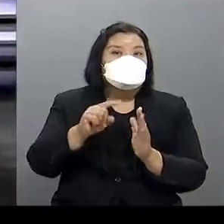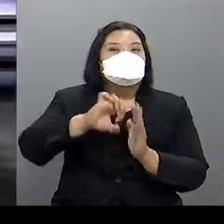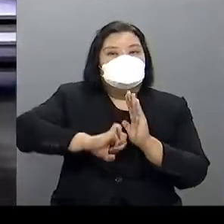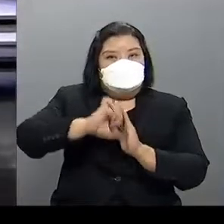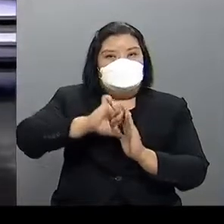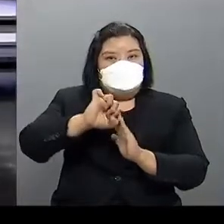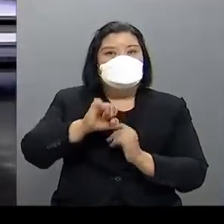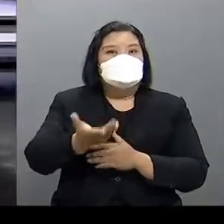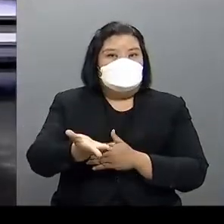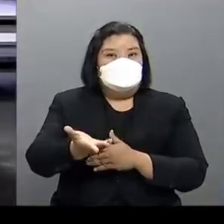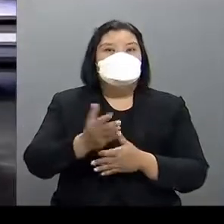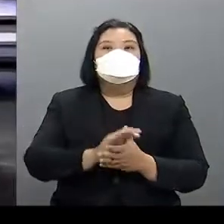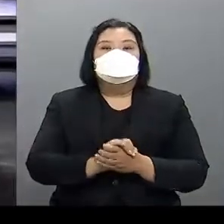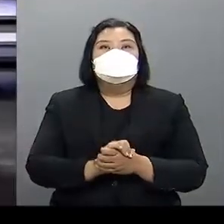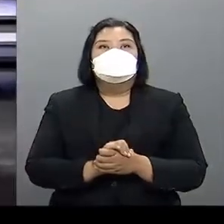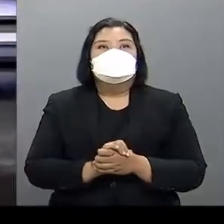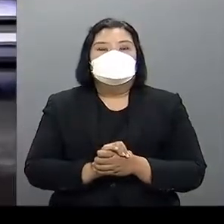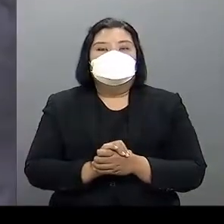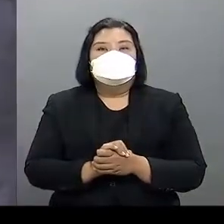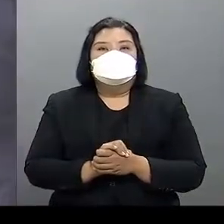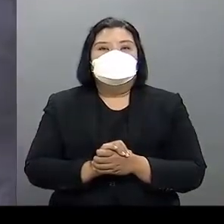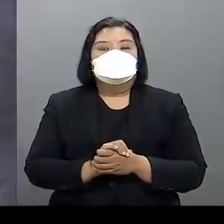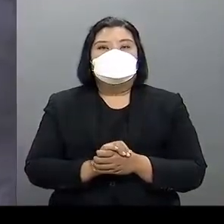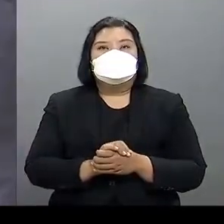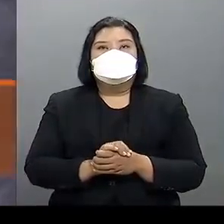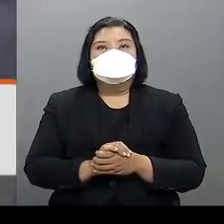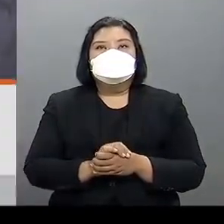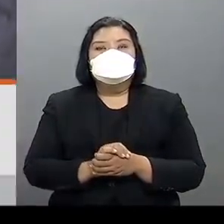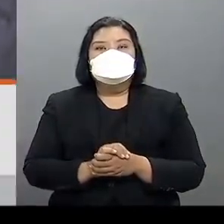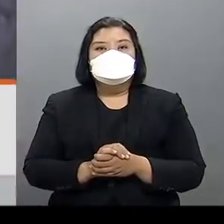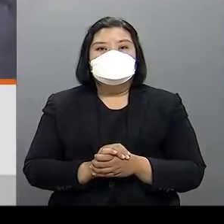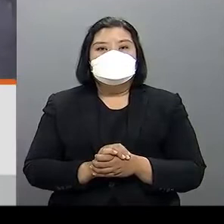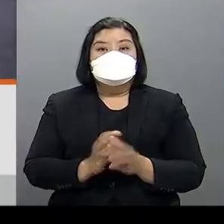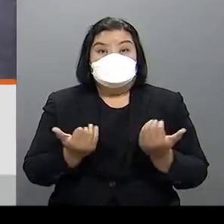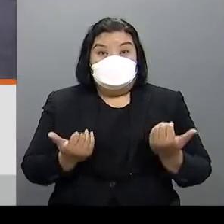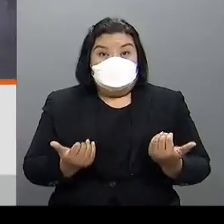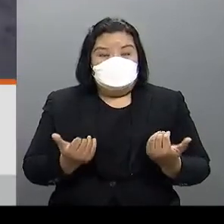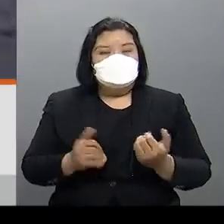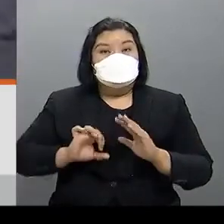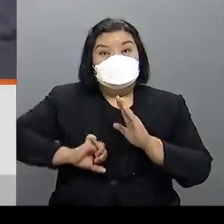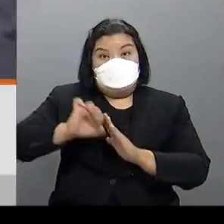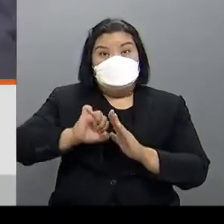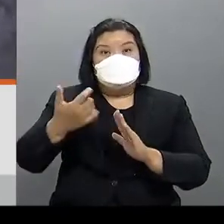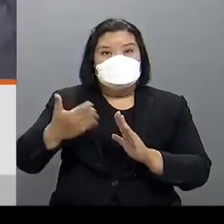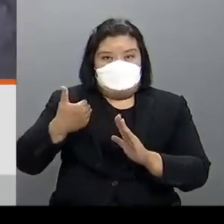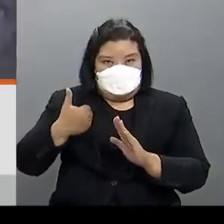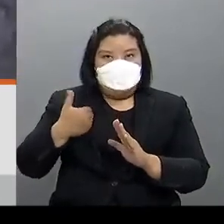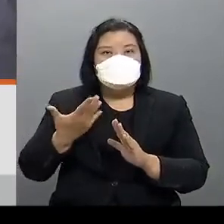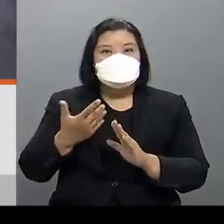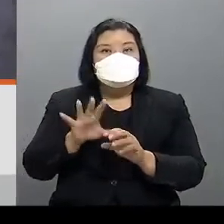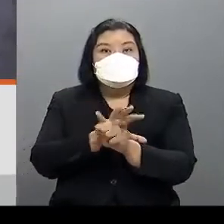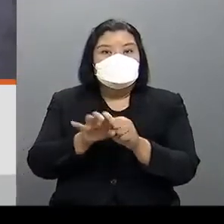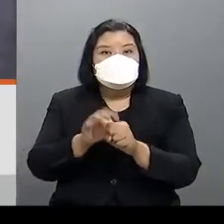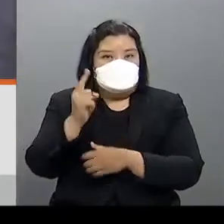ะ ครับคุณพึ่งนภาคุณศิริมาครับล่าสุดจังหวัดเชียงใหม่พบผู้ป่วยติดเชื้อโควิด -19 รายใหม่38คนนะ